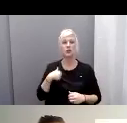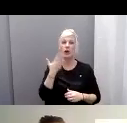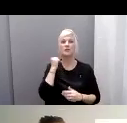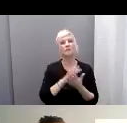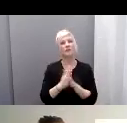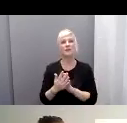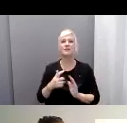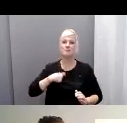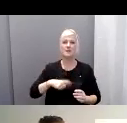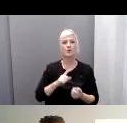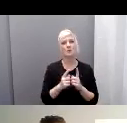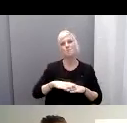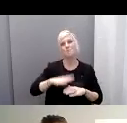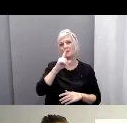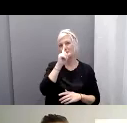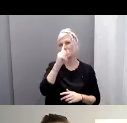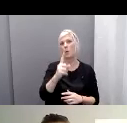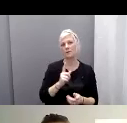förstående om jag har tur.